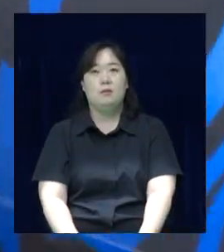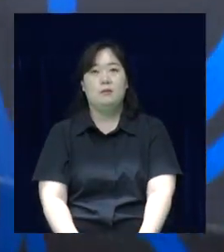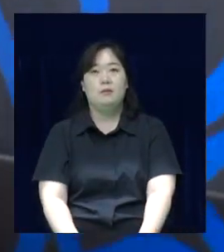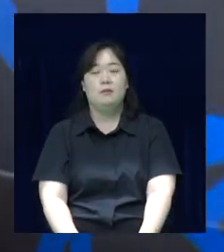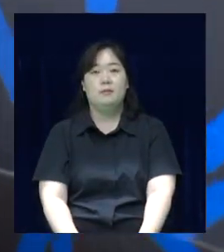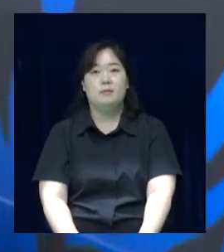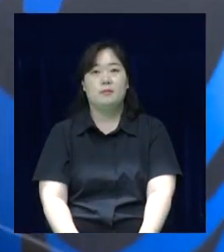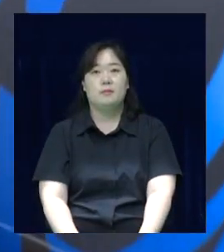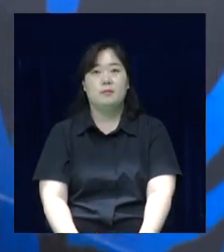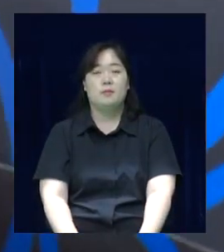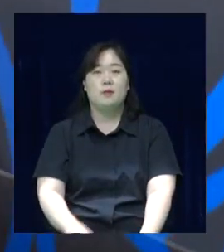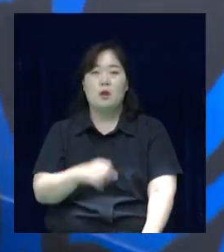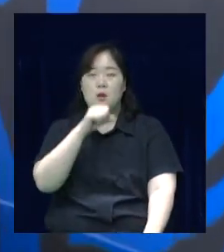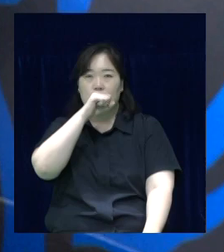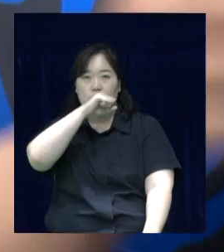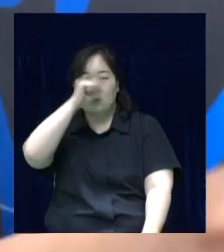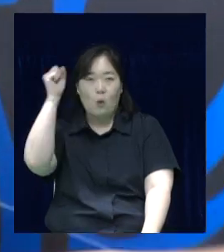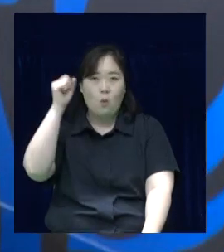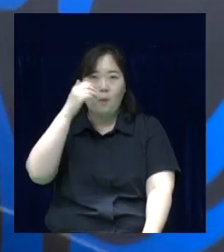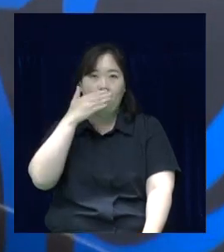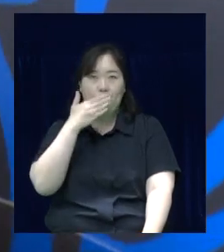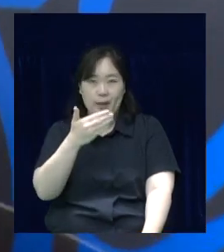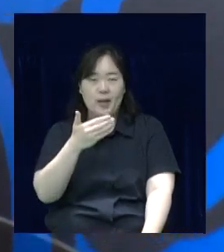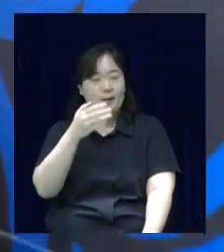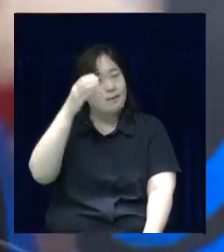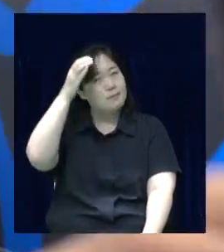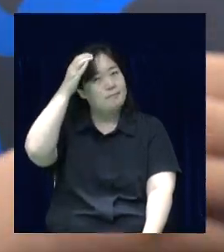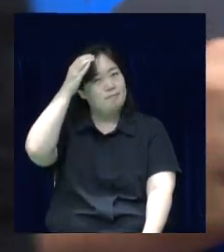웨이트리프팅 과연 성공을 시킬 수 있을지